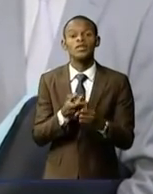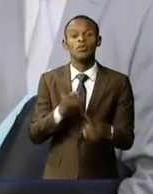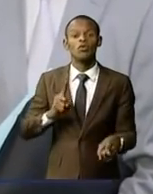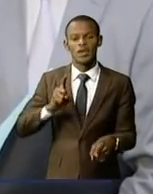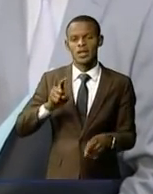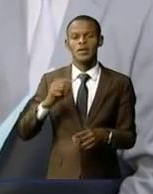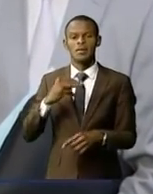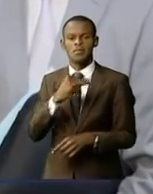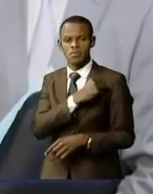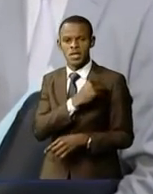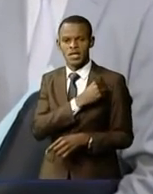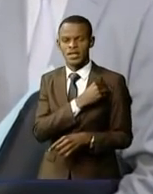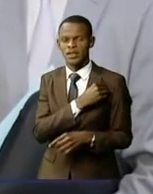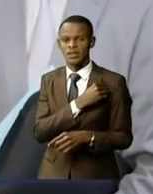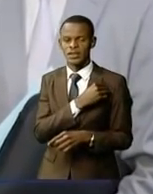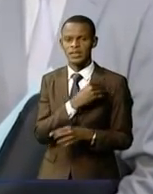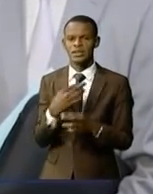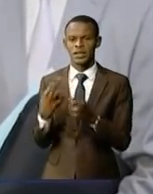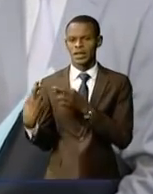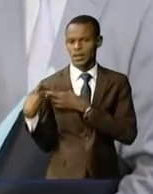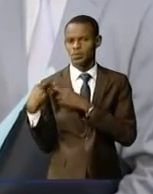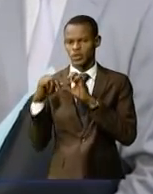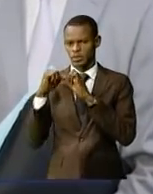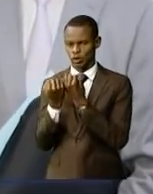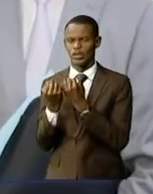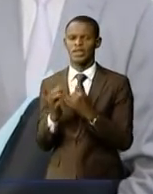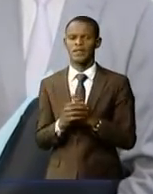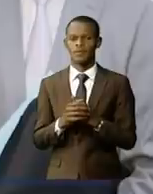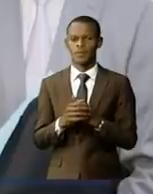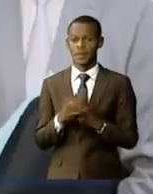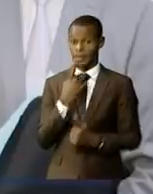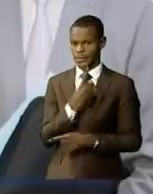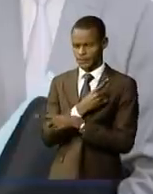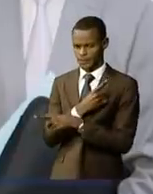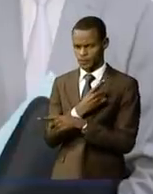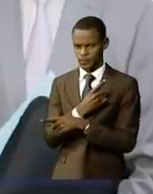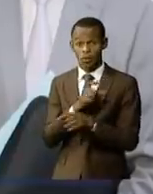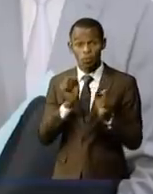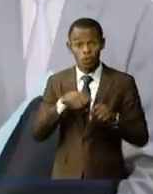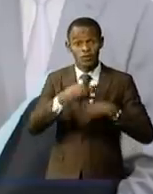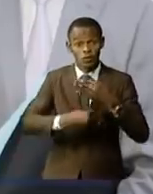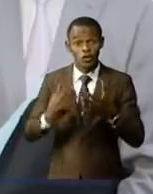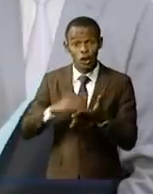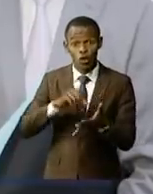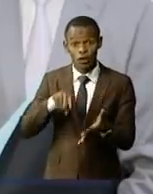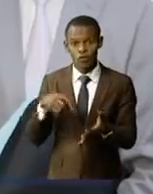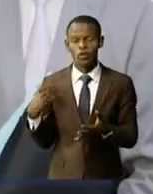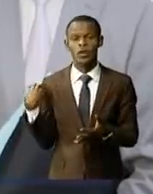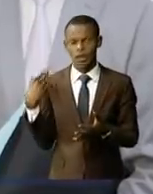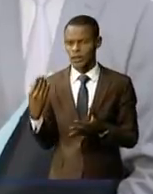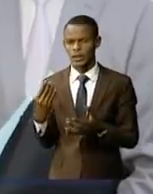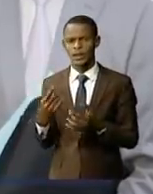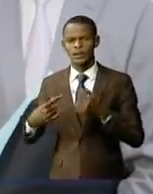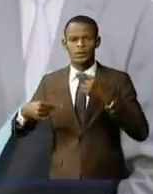des ressources auprès des bailleurs de fonds avec l'appui de l'État, puisque quand l'État négocie, l'État peut obtenir des